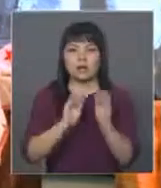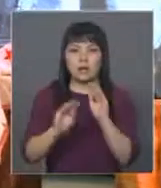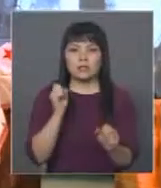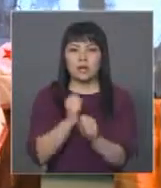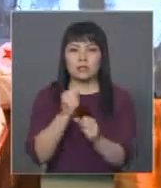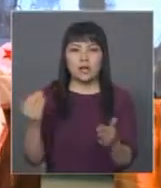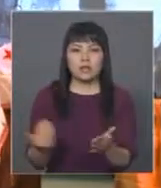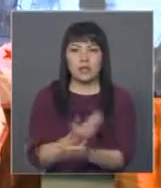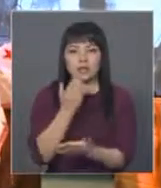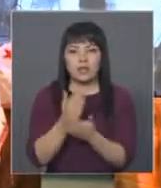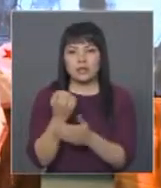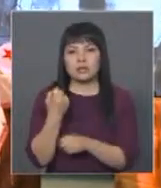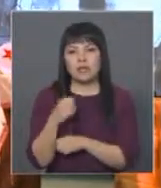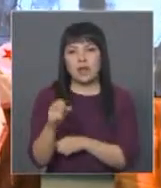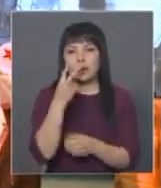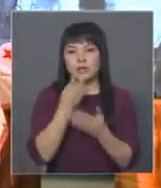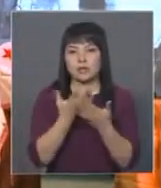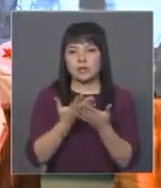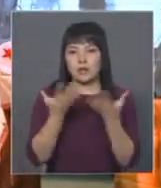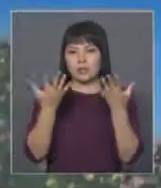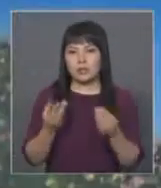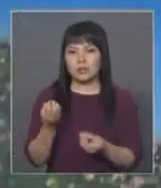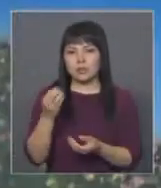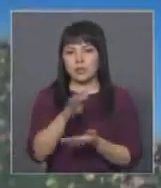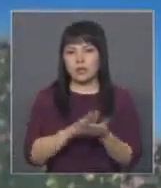Жаңа қойылым женіс күніне дейін жалғасады.